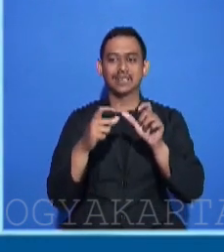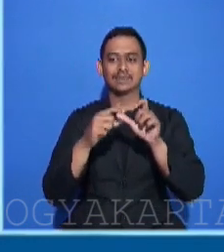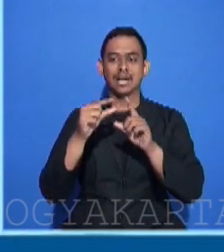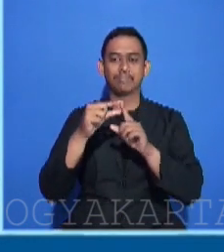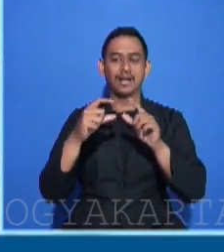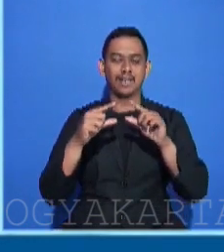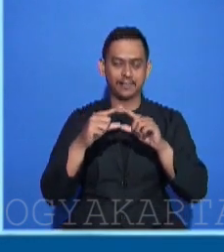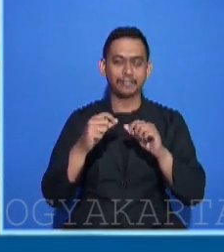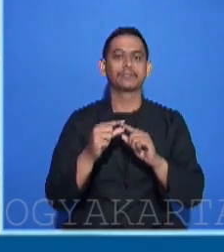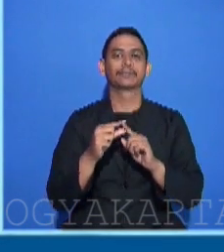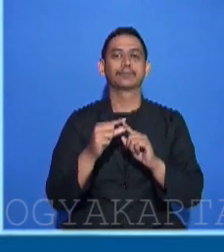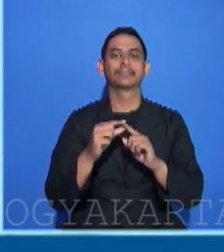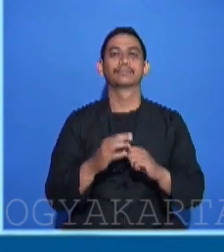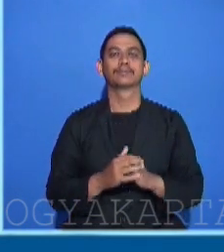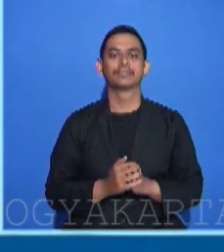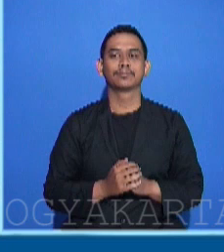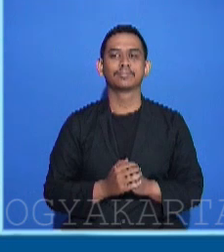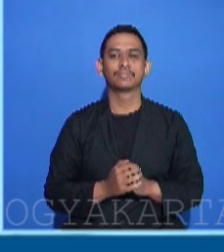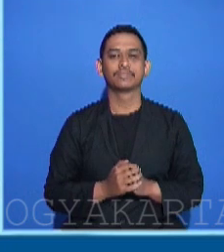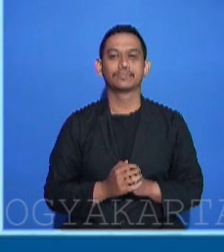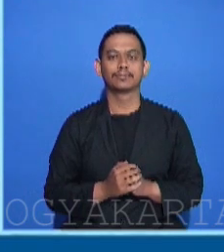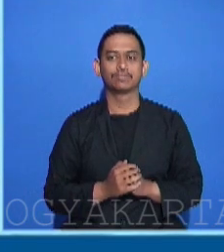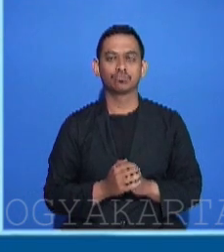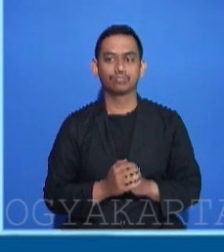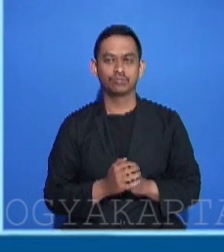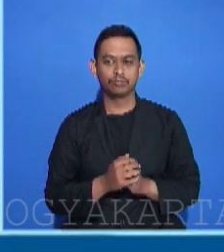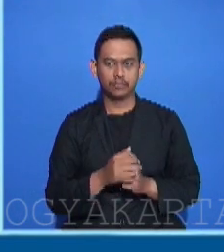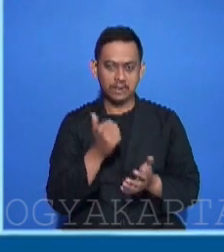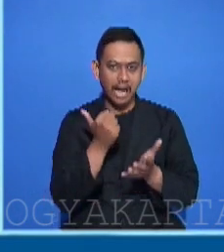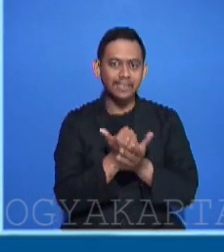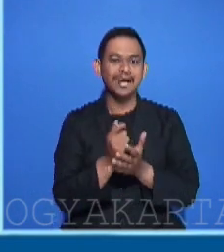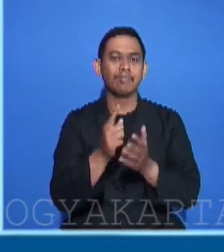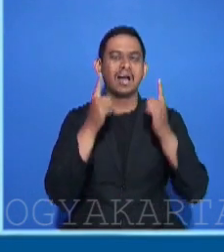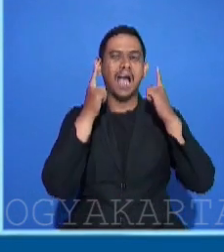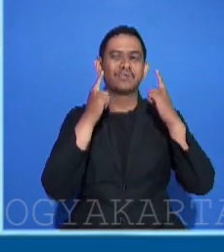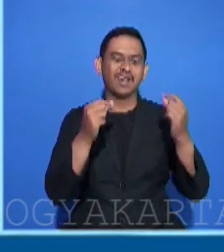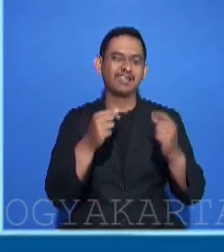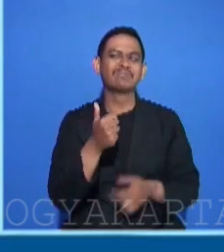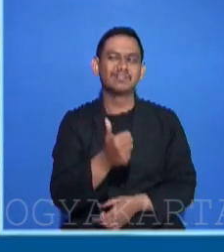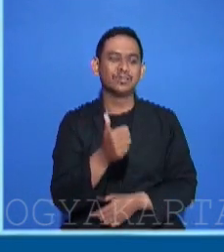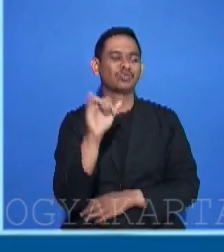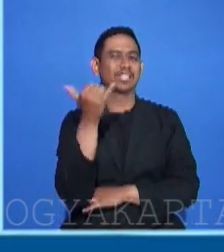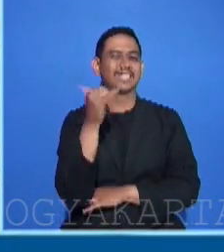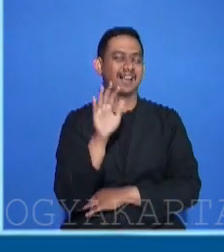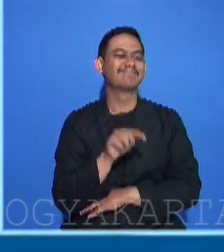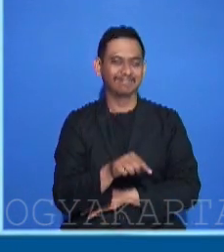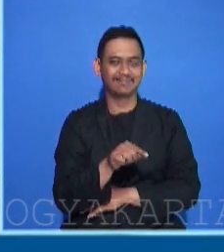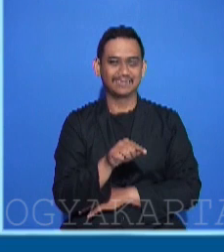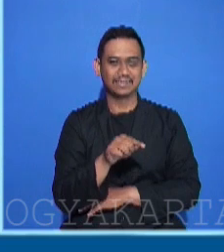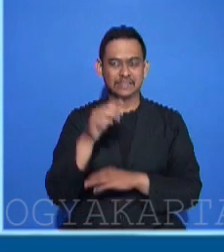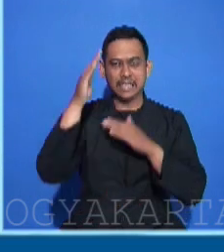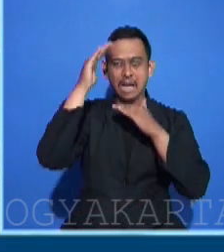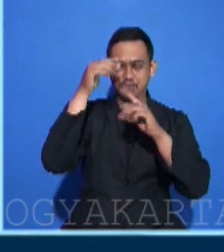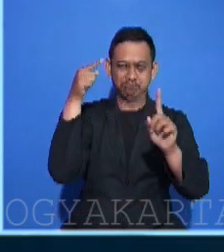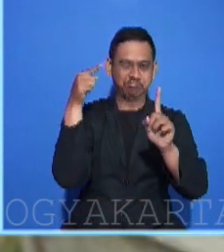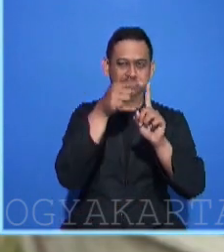asli Jawa asli Jogjakarta dengan harapan mangke